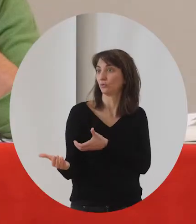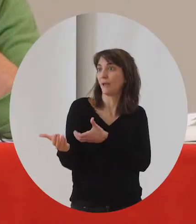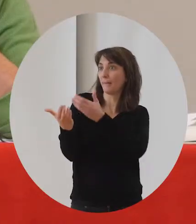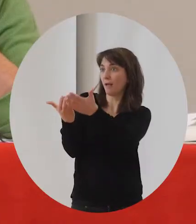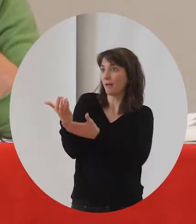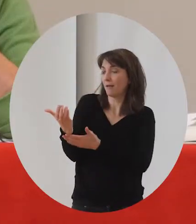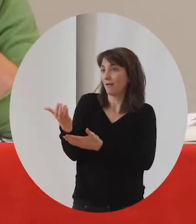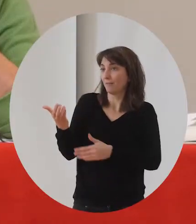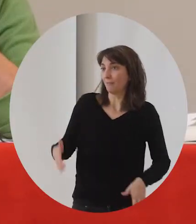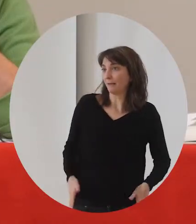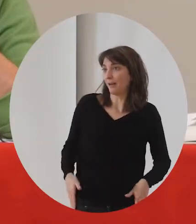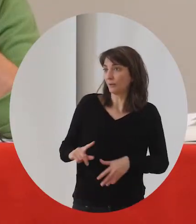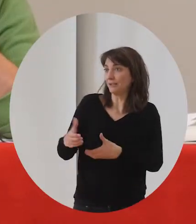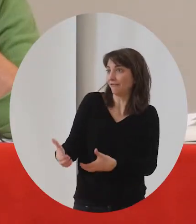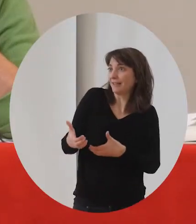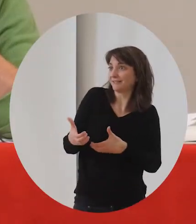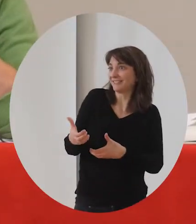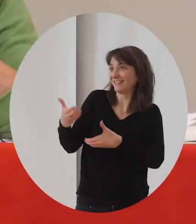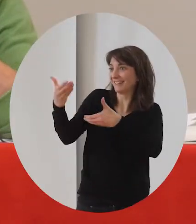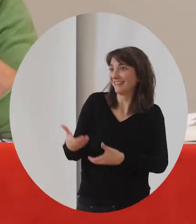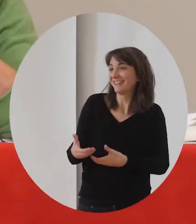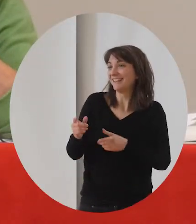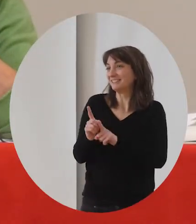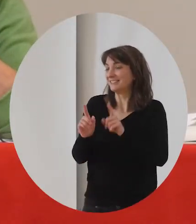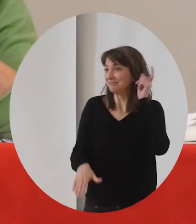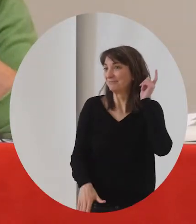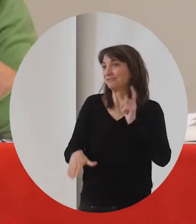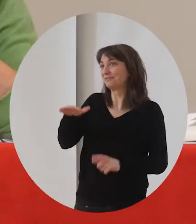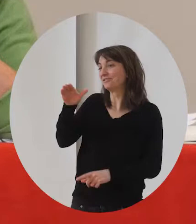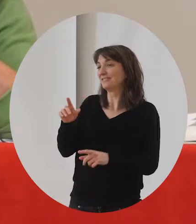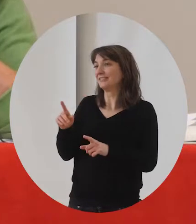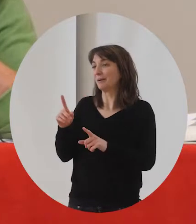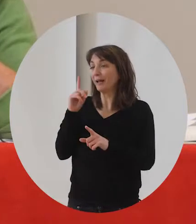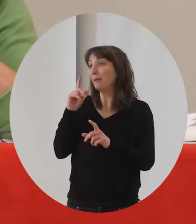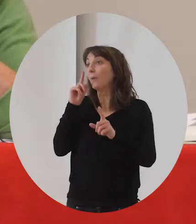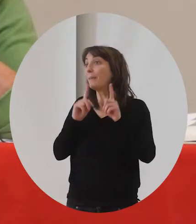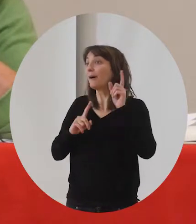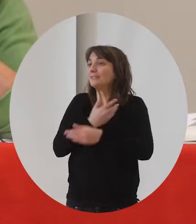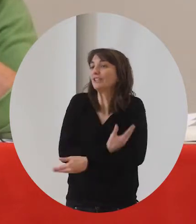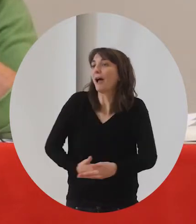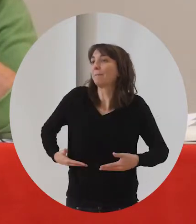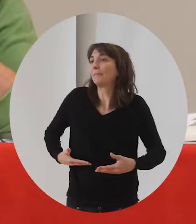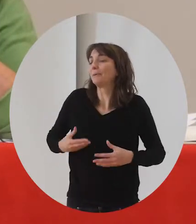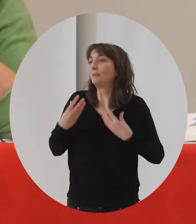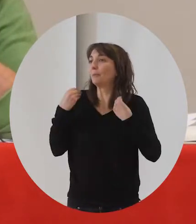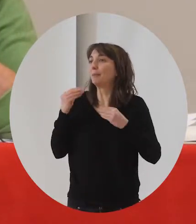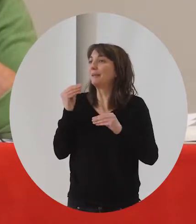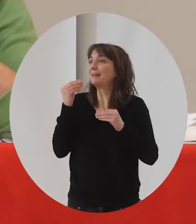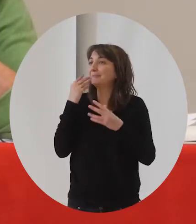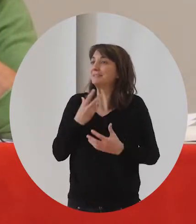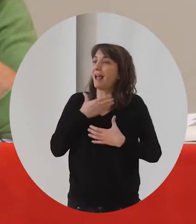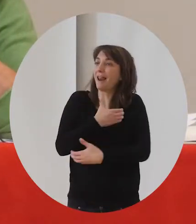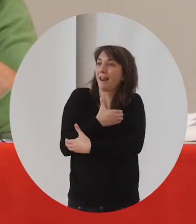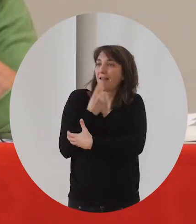et la base du bassin au niveau des fesses, mais aussi au niveau du portage en écharpe ou de certains porte-bébés qui sont